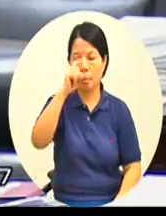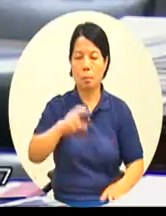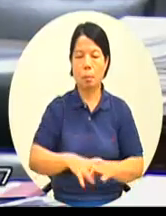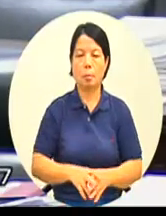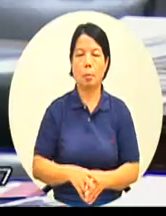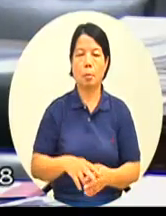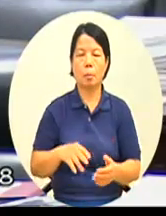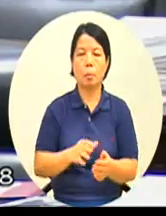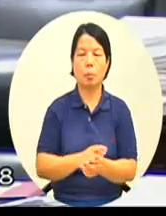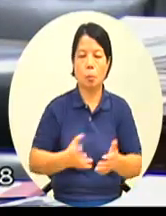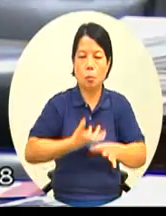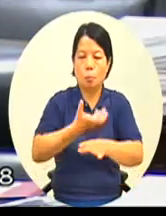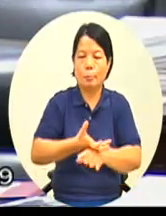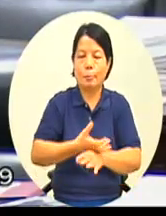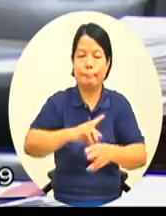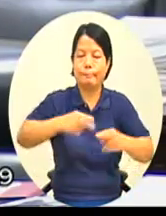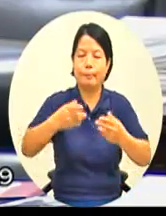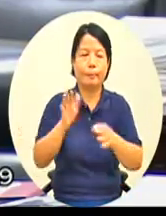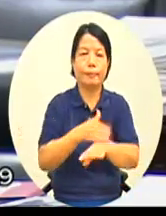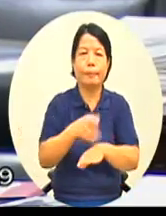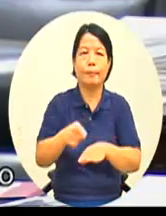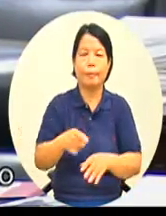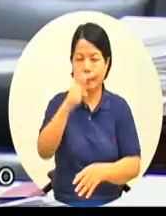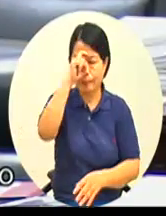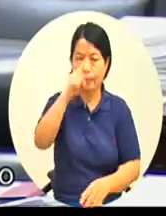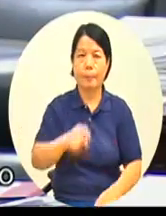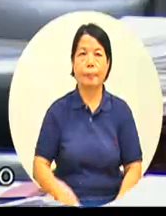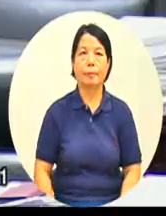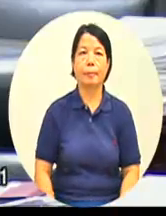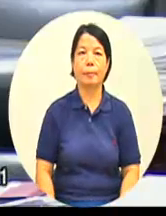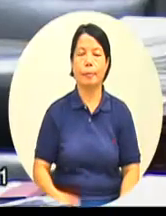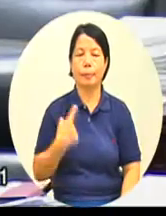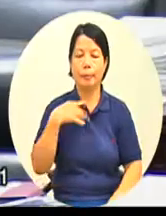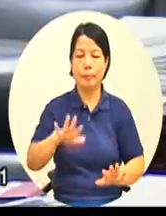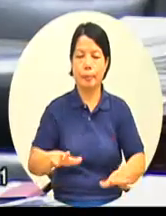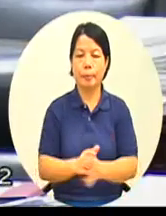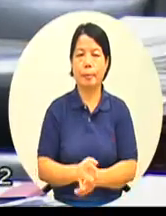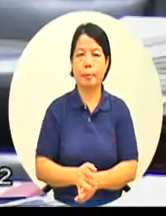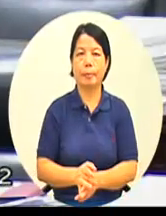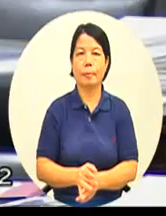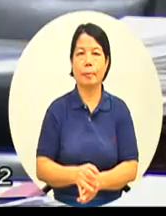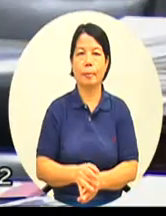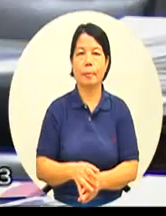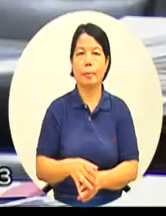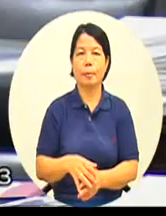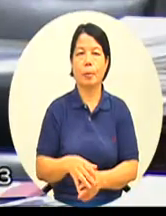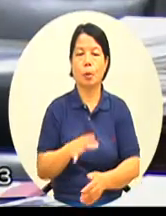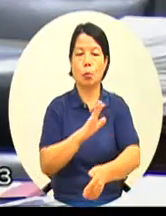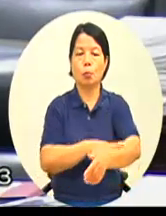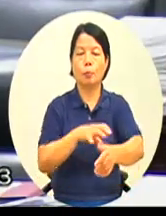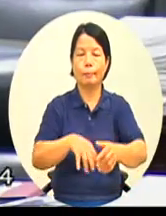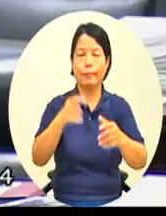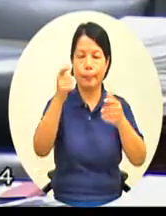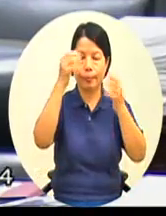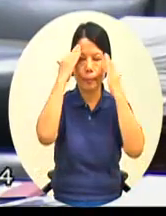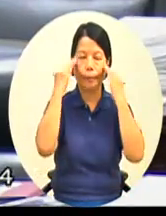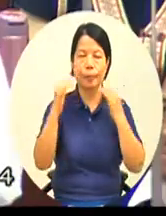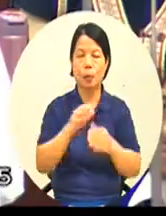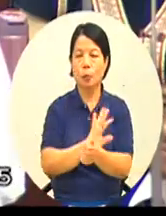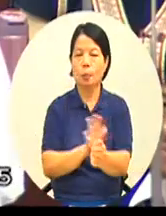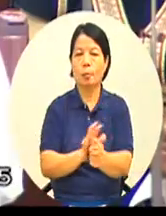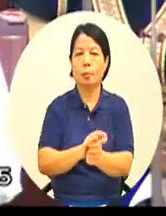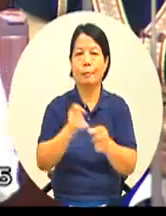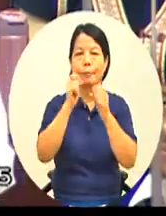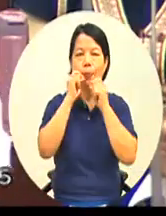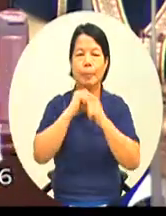们的初衷。好，那我们还期待我们这个区块还需要你们大家更加的努力，好不好？ 服务品质绝